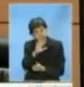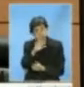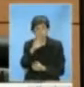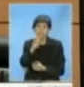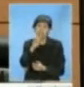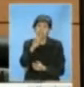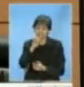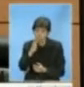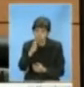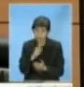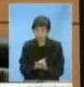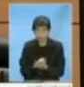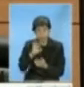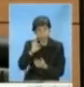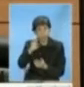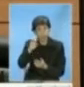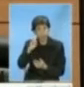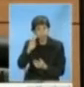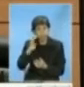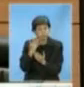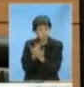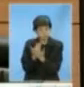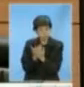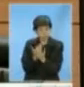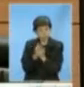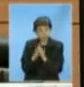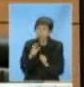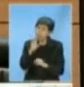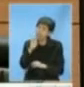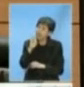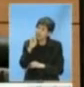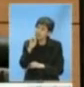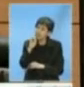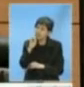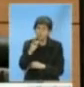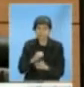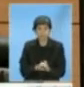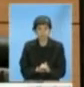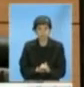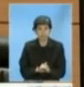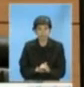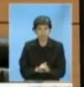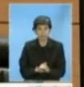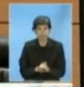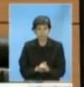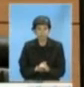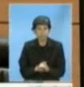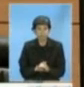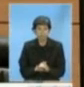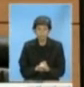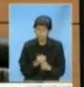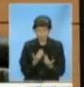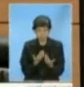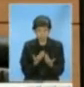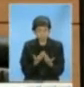ราคา f obก็ยังคงอยู่ที่ประมาณ80กว่าบาทต้นๆนะครับเป็นเวลาอย่างนี้